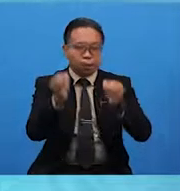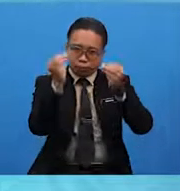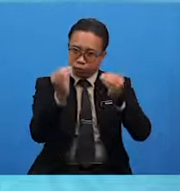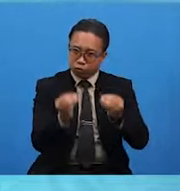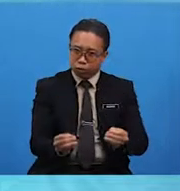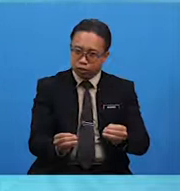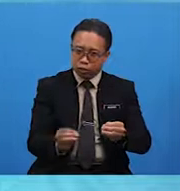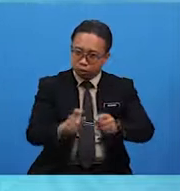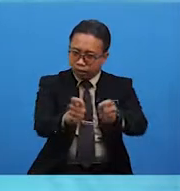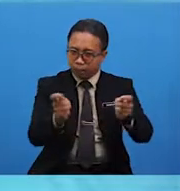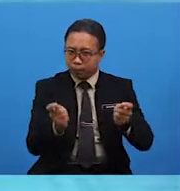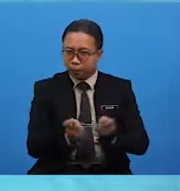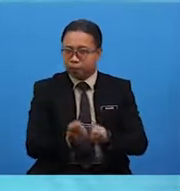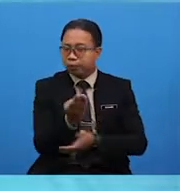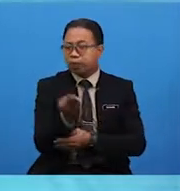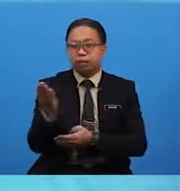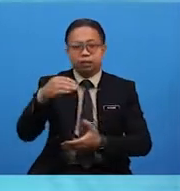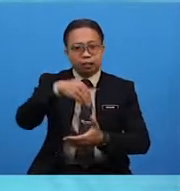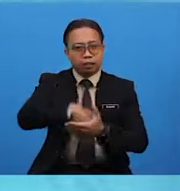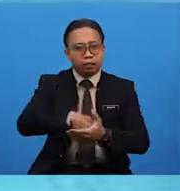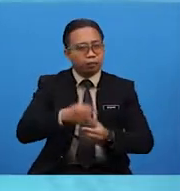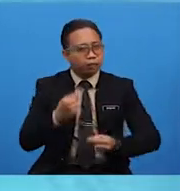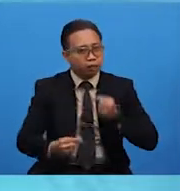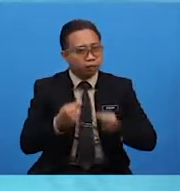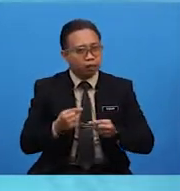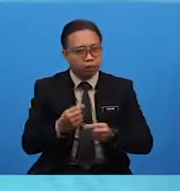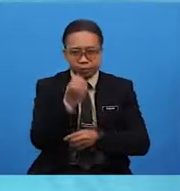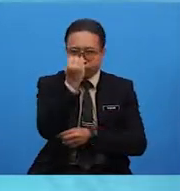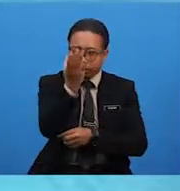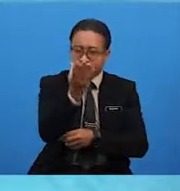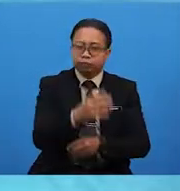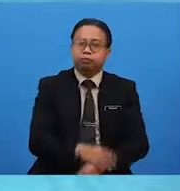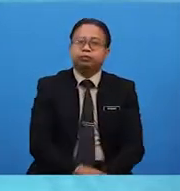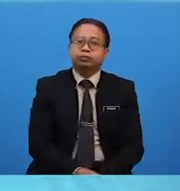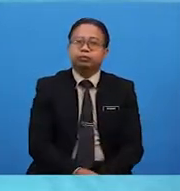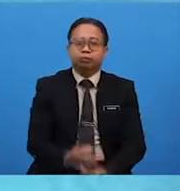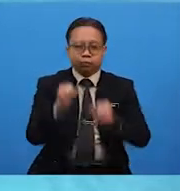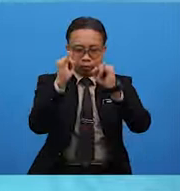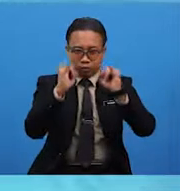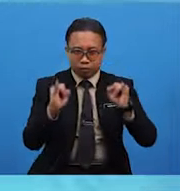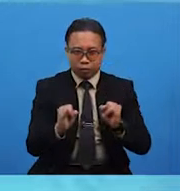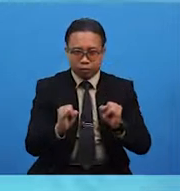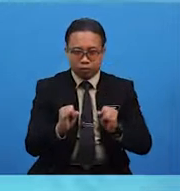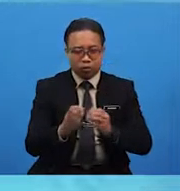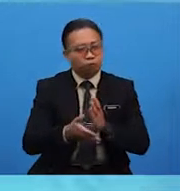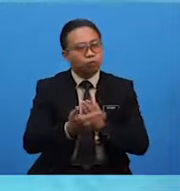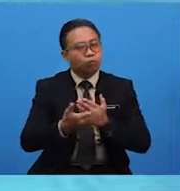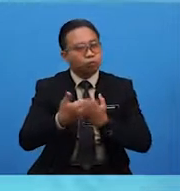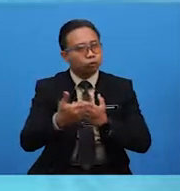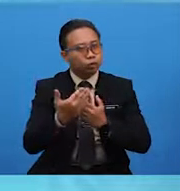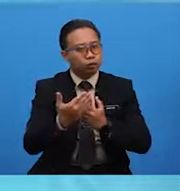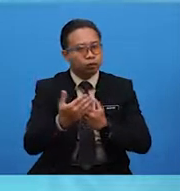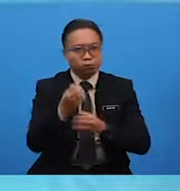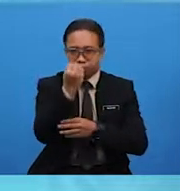manusia lanskap dan juga alam benda dalam pelbagai gaya olahan jadi image dipermudahkan dan